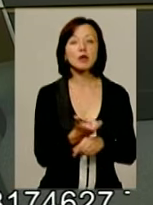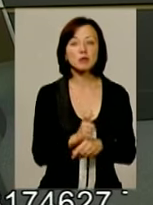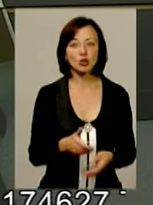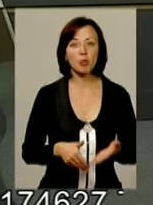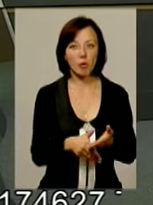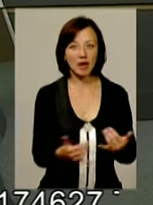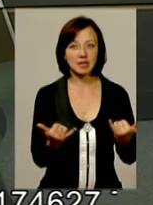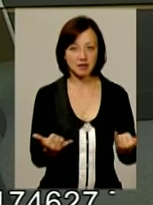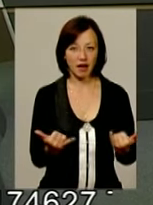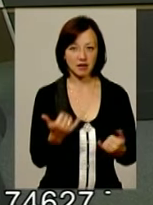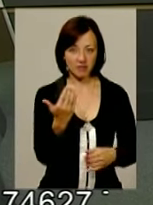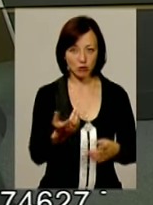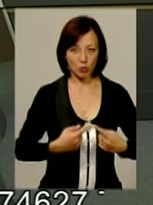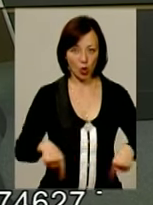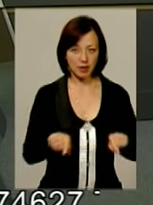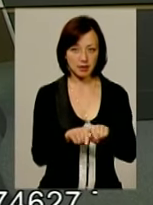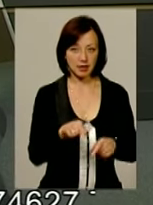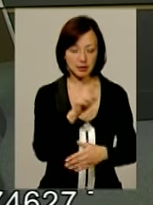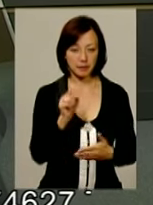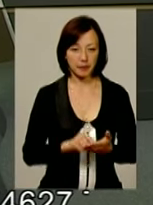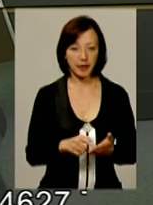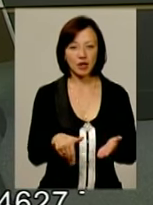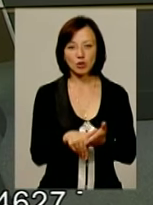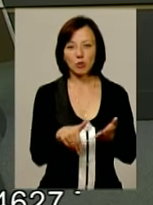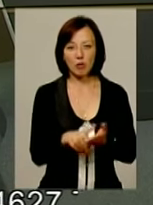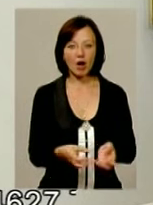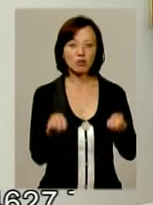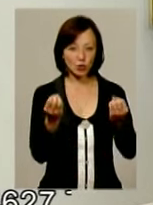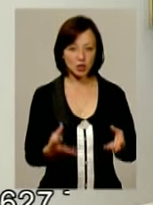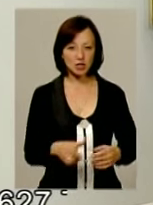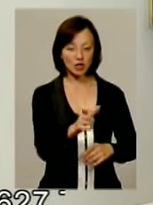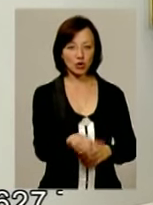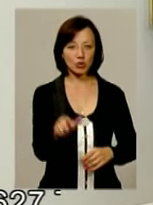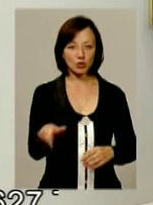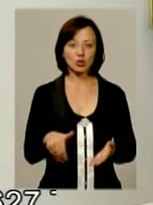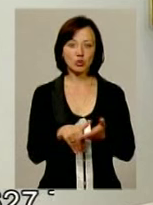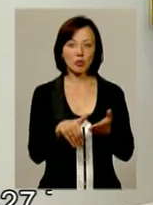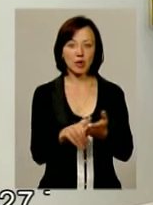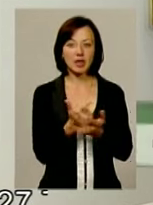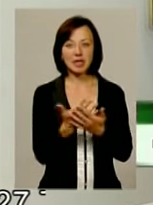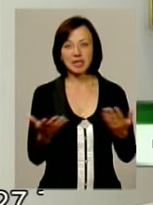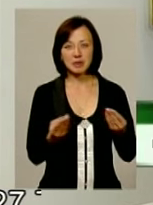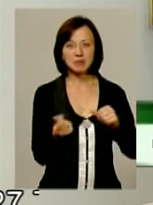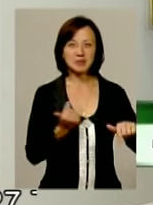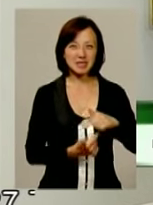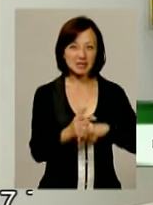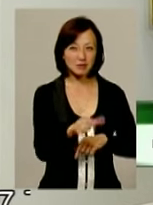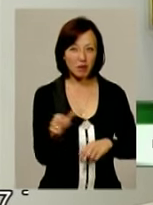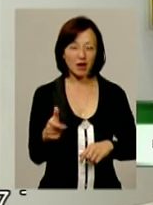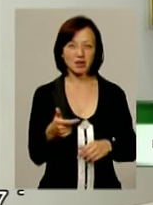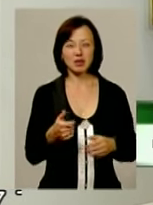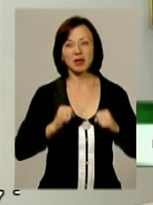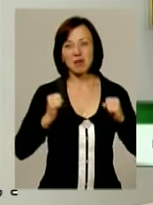допомагає зараз волонтерським організаціям? Допомагають прості люди, допомагають інші різні підприємці, тобто